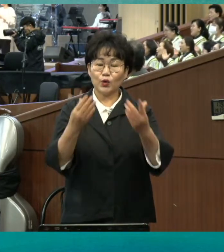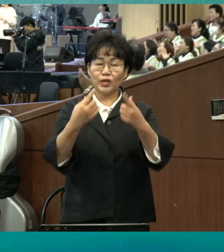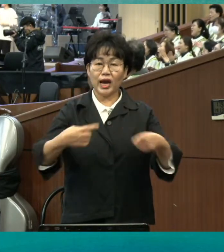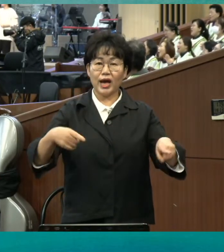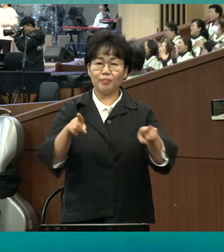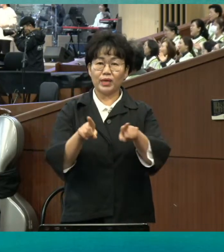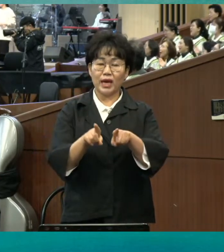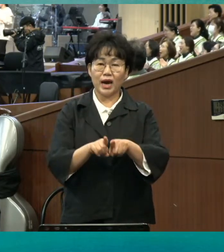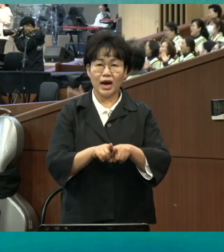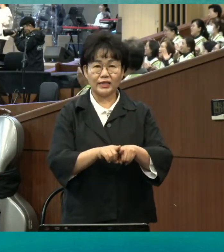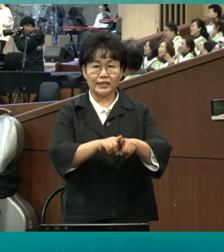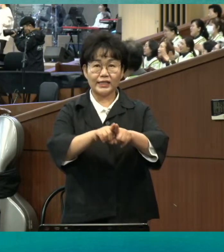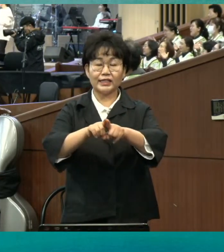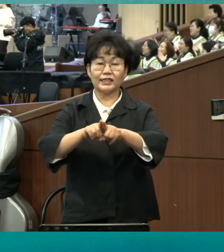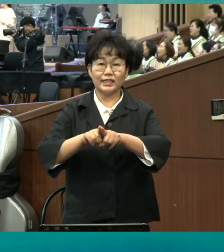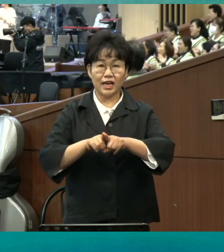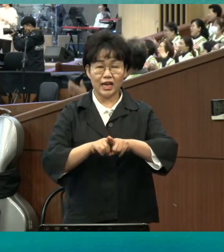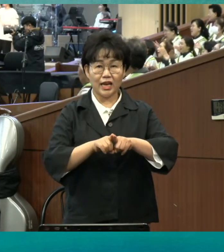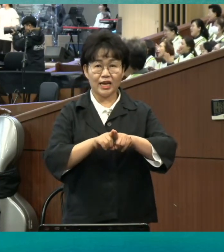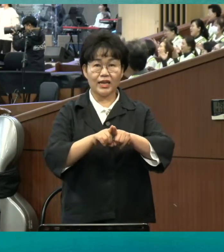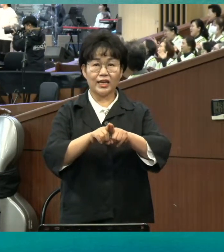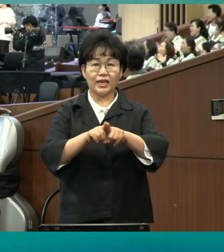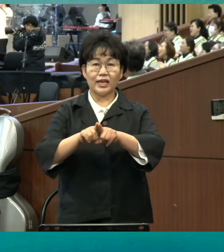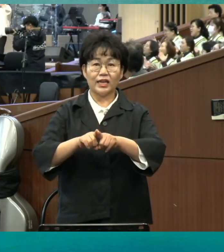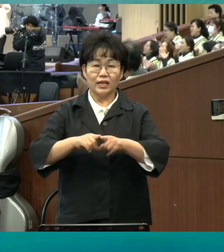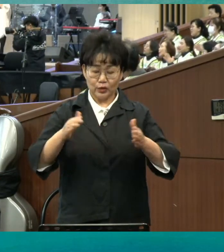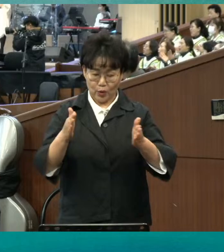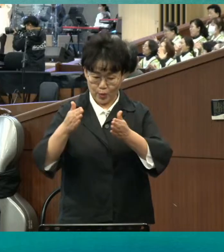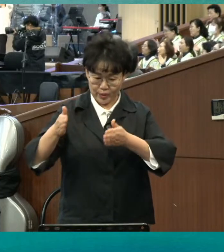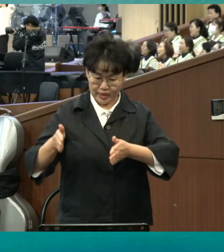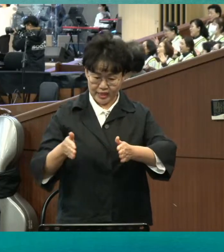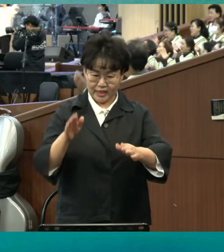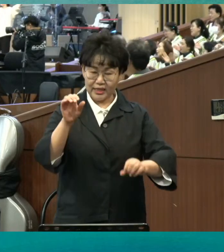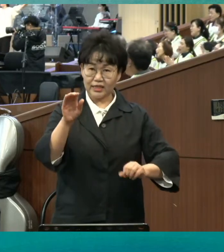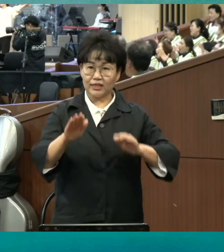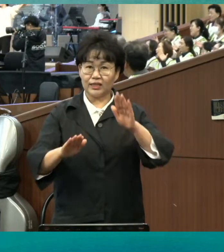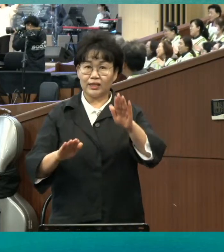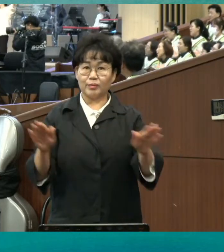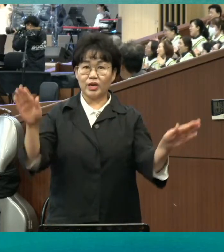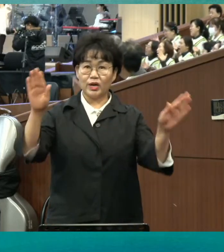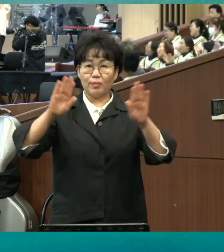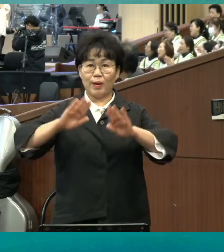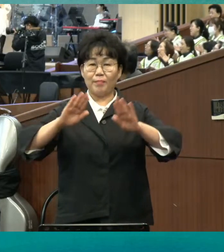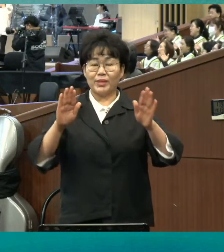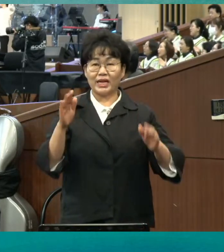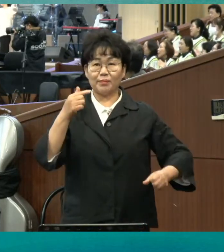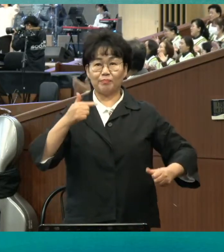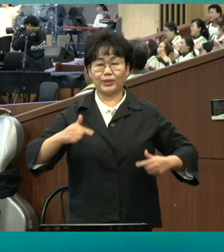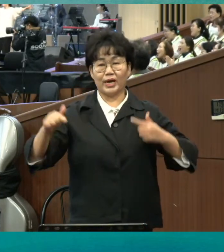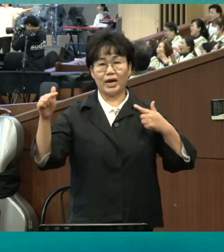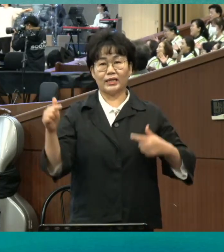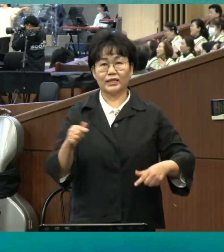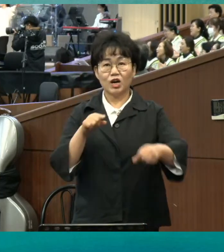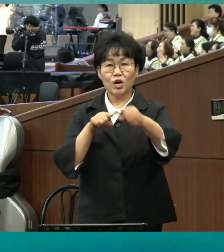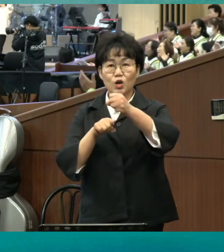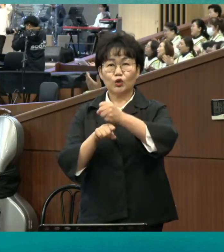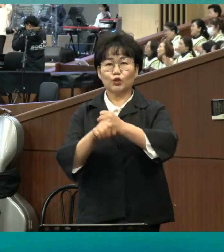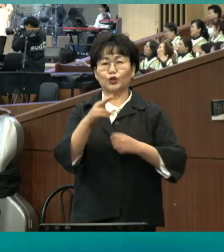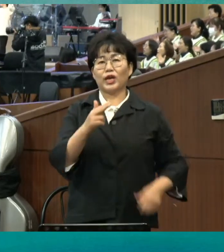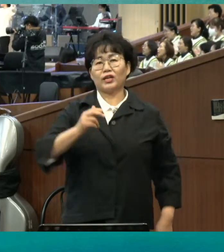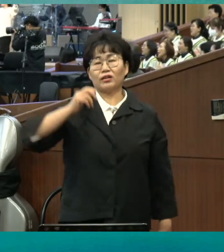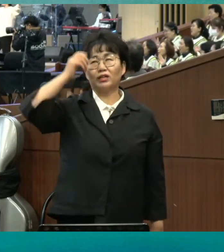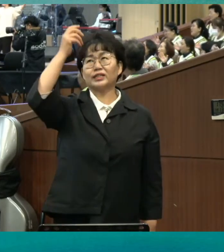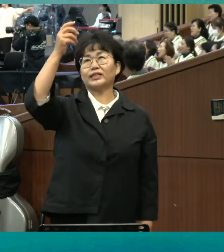할렐루야 함께 하시네. 좁은 길을 걸으며 밤낮 기뻐하는 것